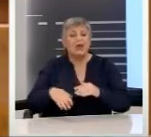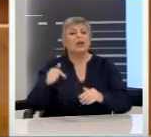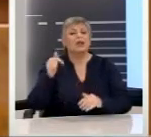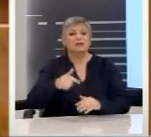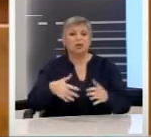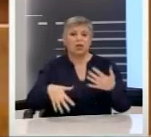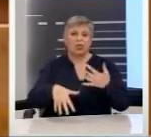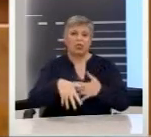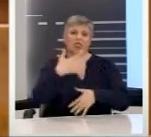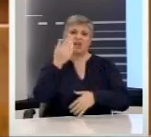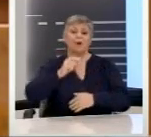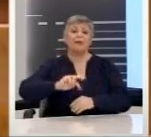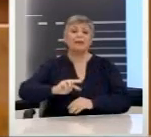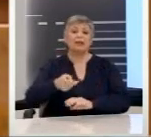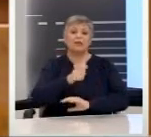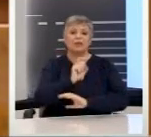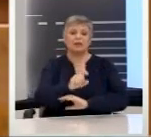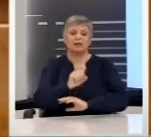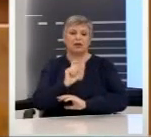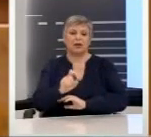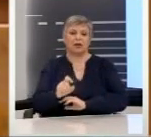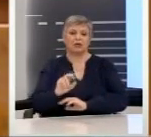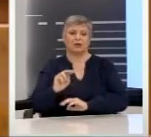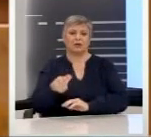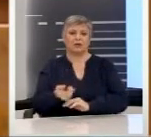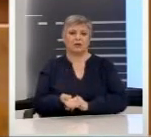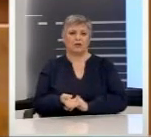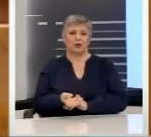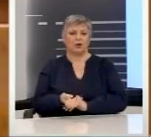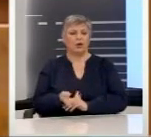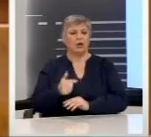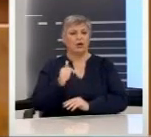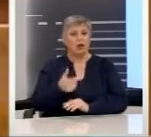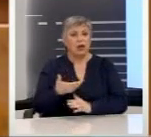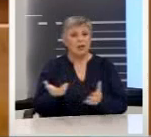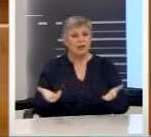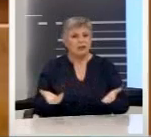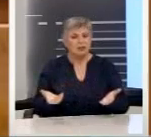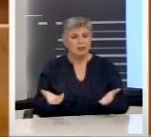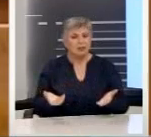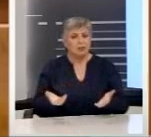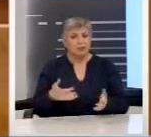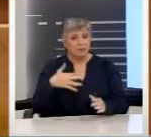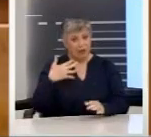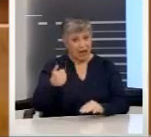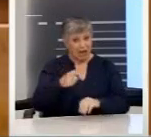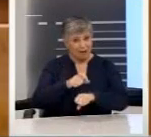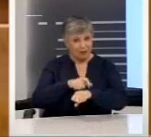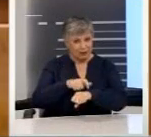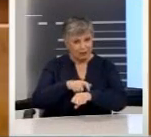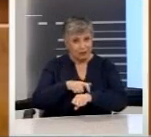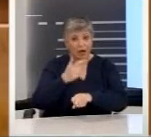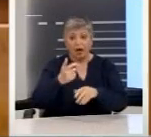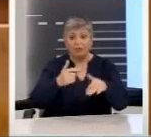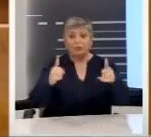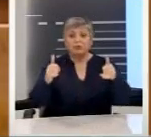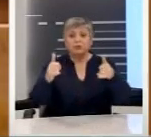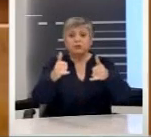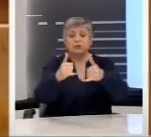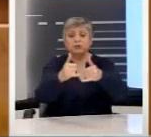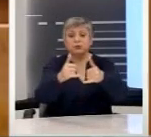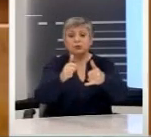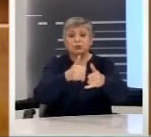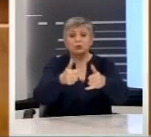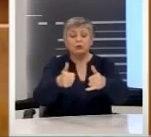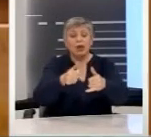κάτι ανάλογο να προσάψετε ή να επιχειρηματολογήσετε, να μας προτείνετε ότι θα προκύψει ένα τέτοιο μέγεθος για αν διερευνήσουμε σήμερα το τηλεφώνημα